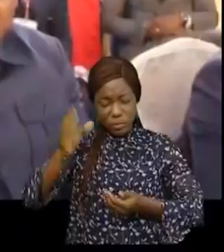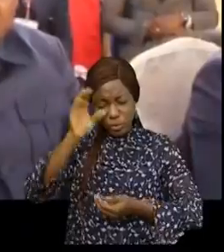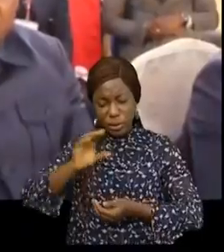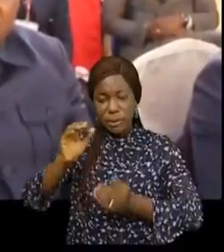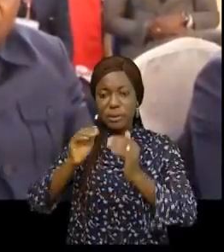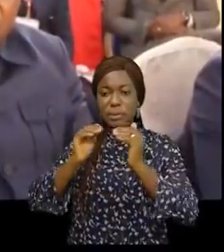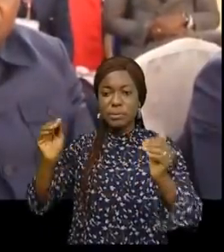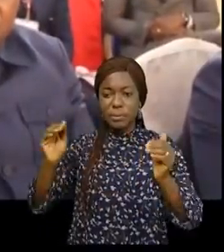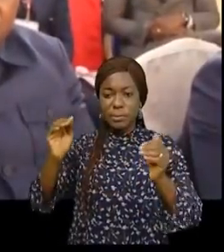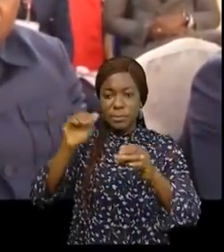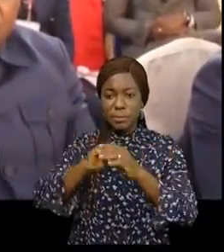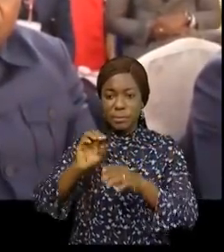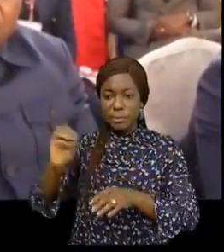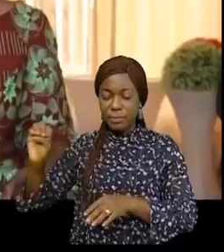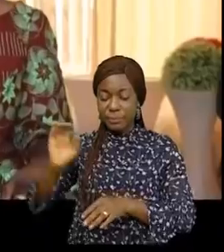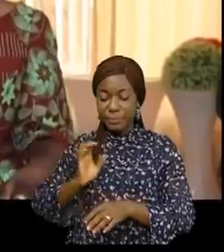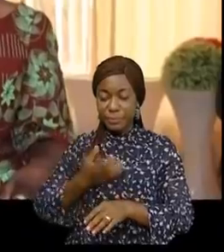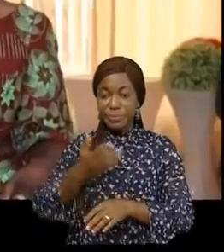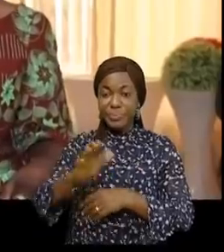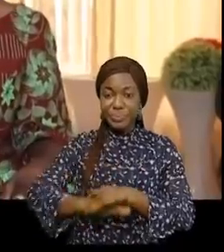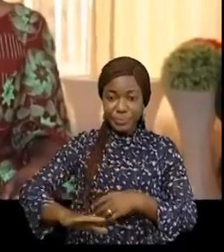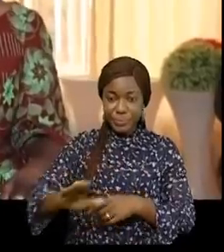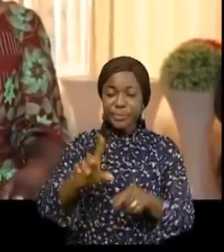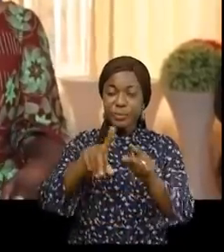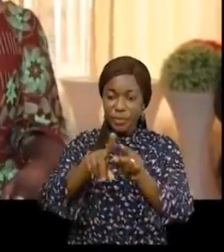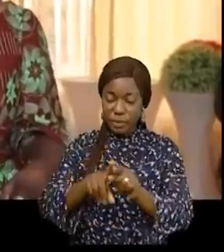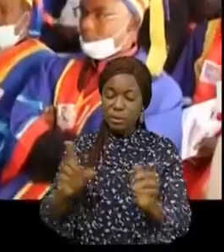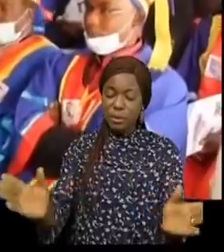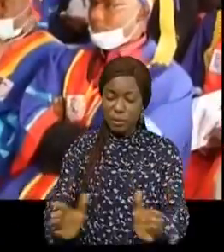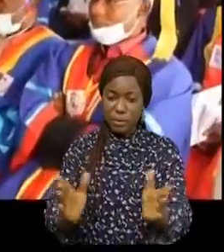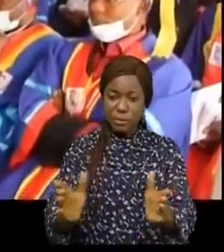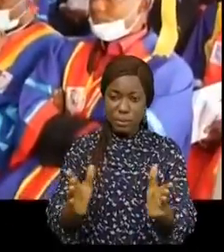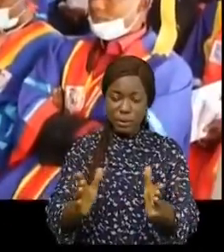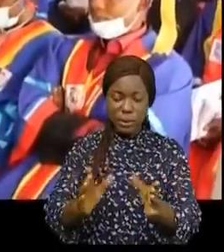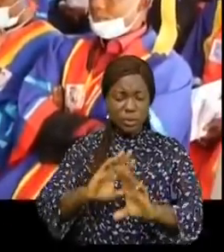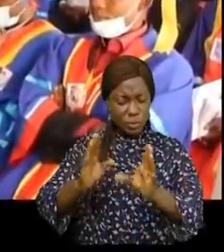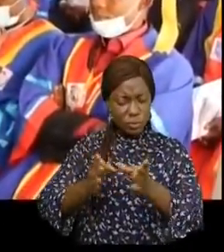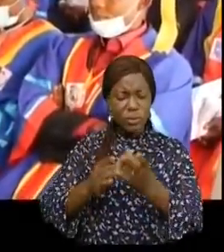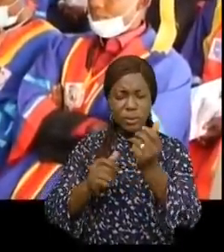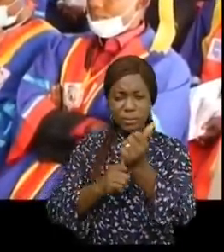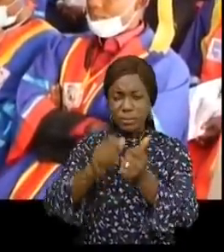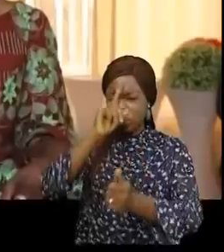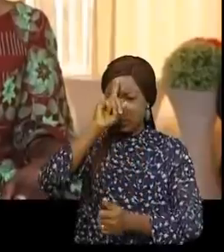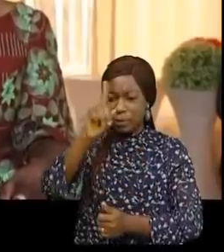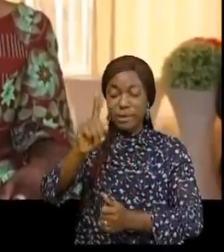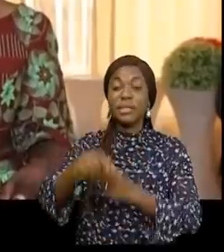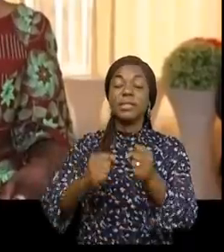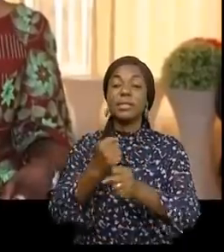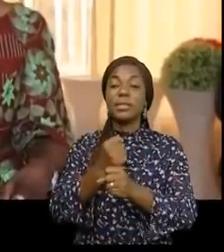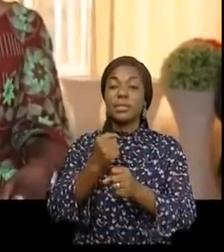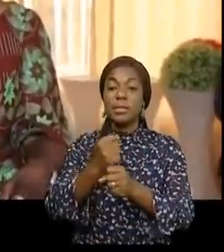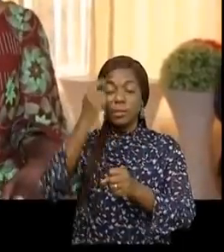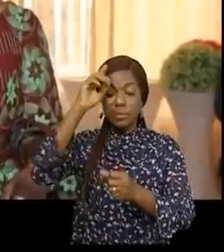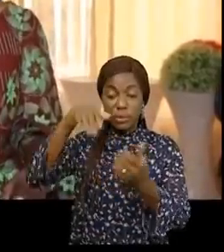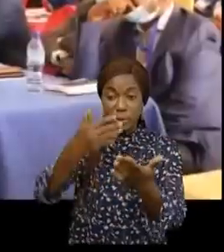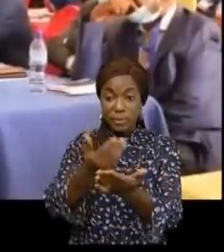la partie est de notre pays. Fifimasu Kasaini a aussi encouragé la crème intellectuelle place à travailler en toute sérénité pour arriver